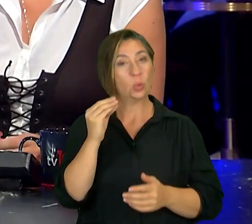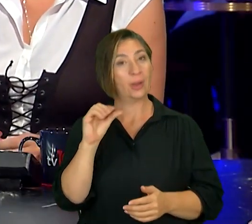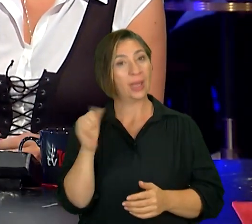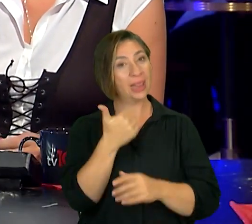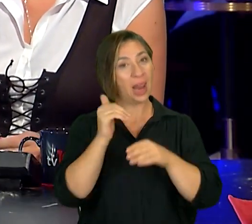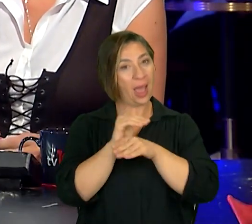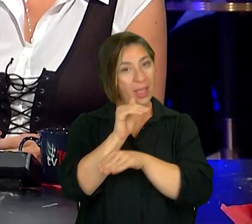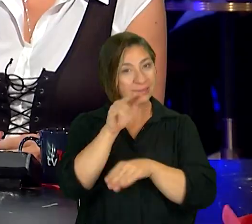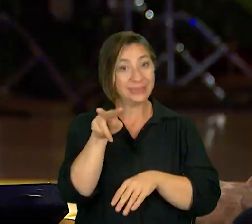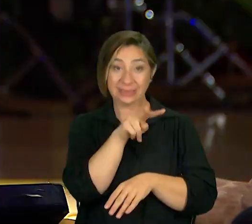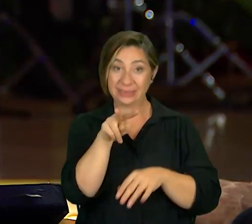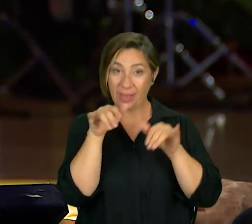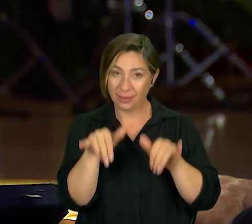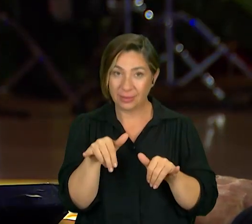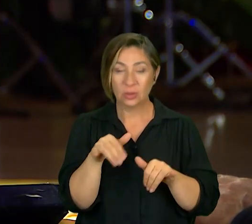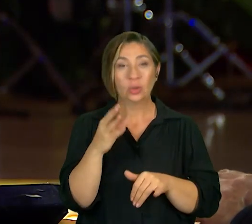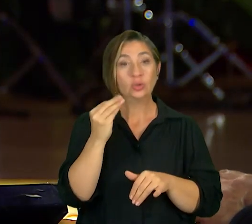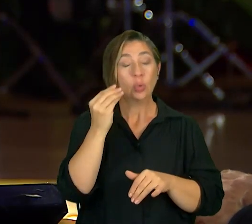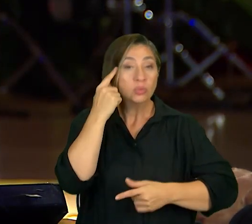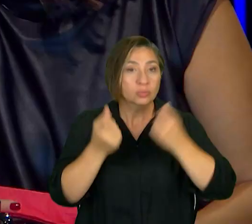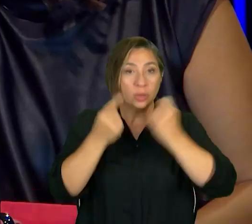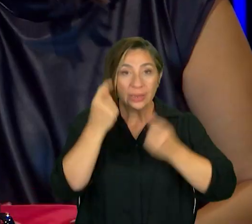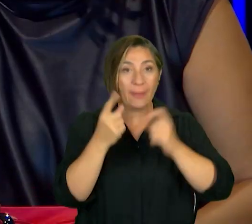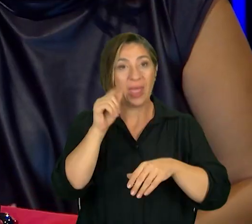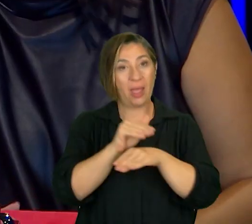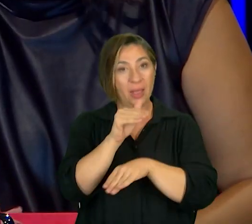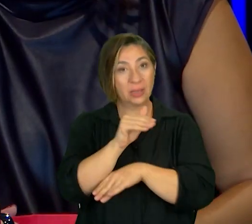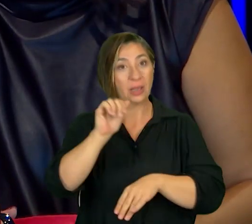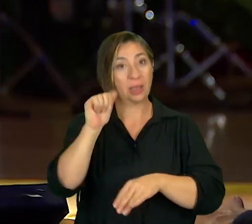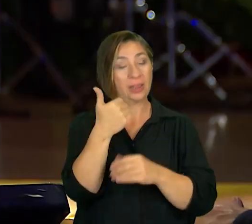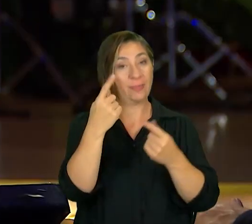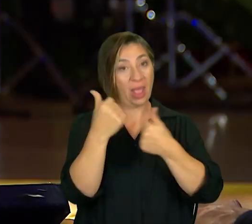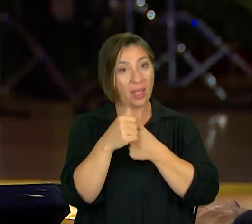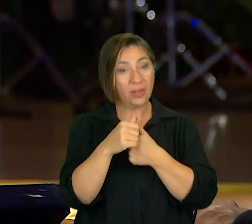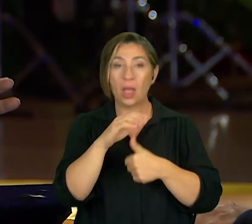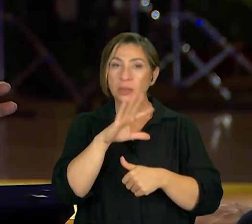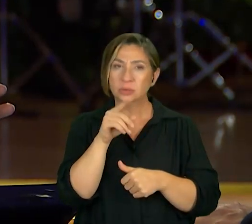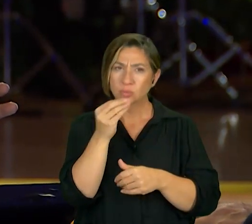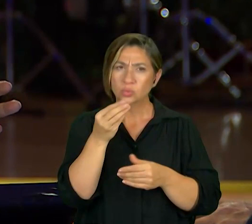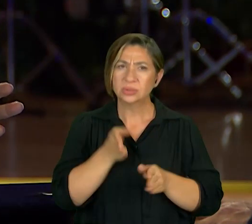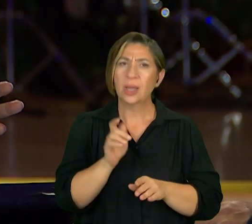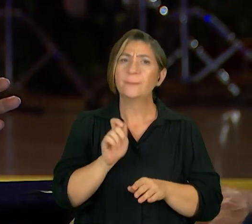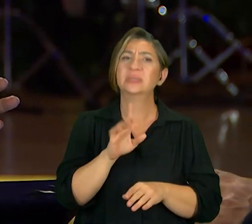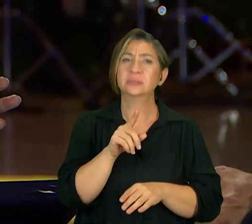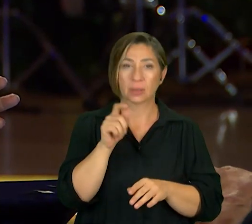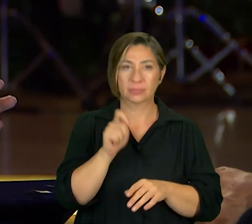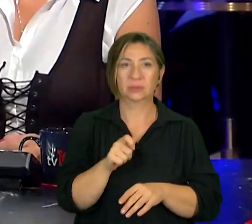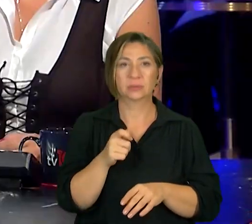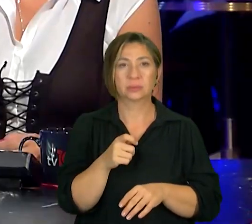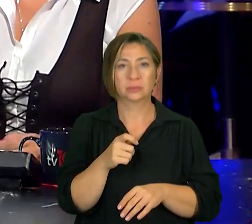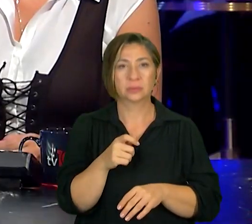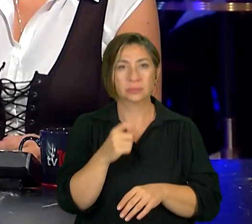bir hayat ikisinin de. Evet. Çok üretken bir hayat, kaliteli bir evlilik her şey. Siz çocuk yapmamıştınız değil mi?